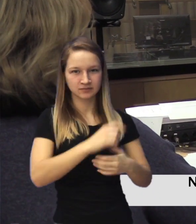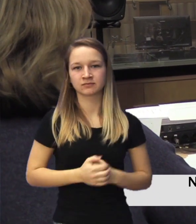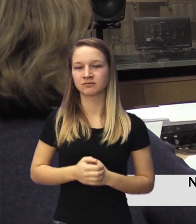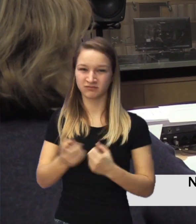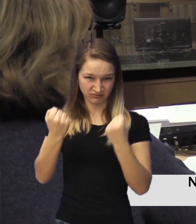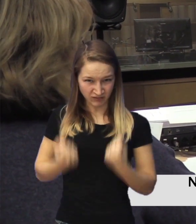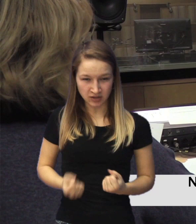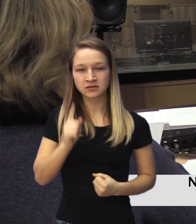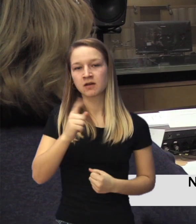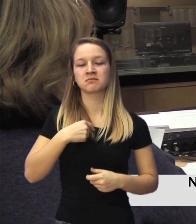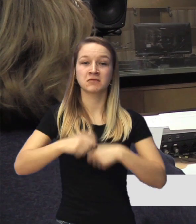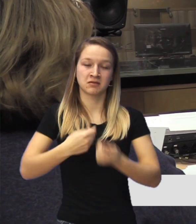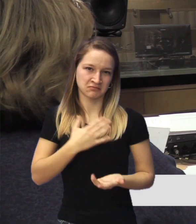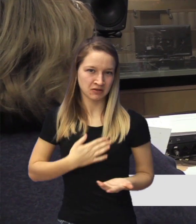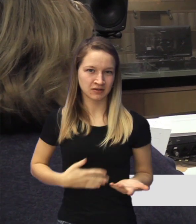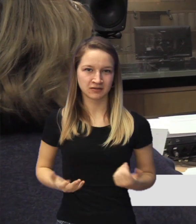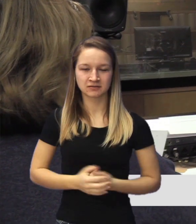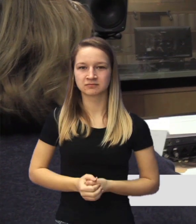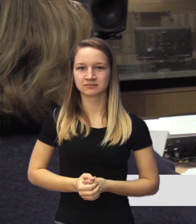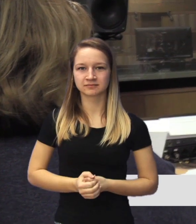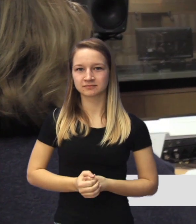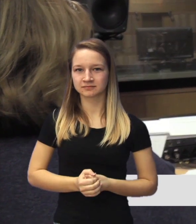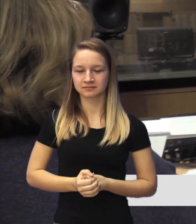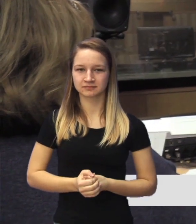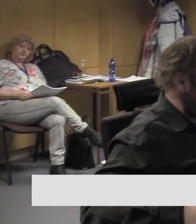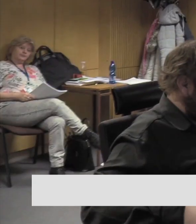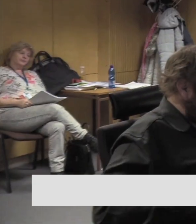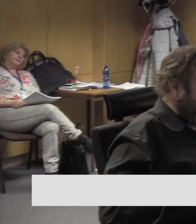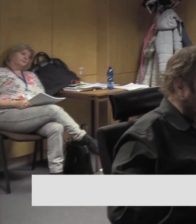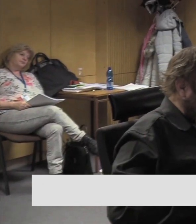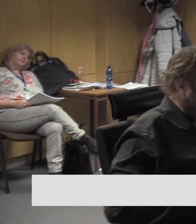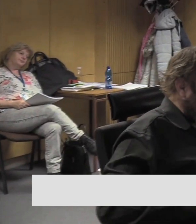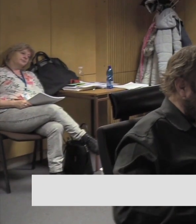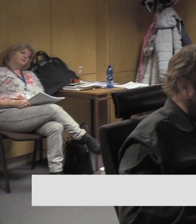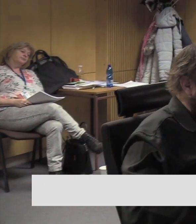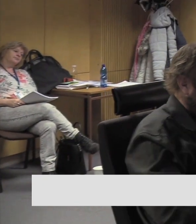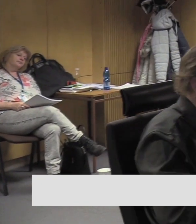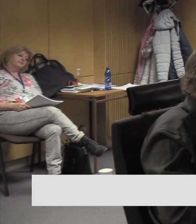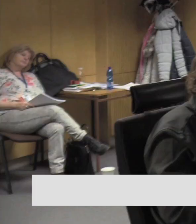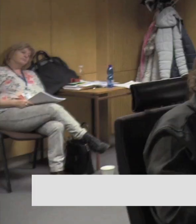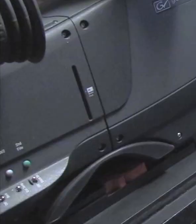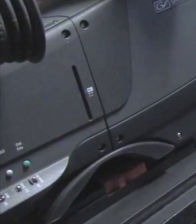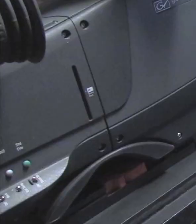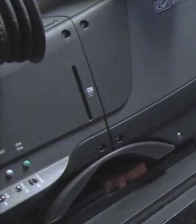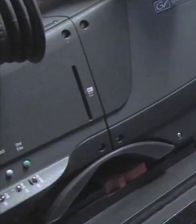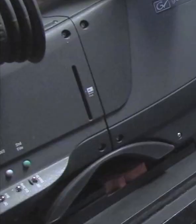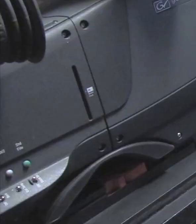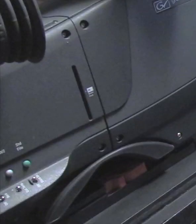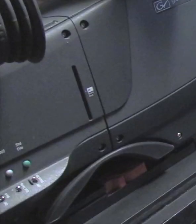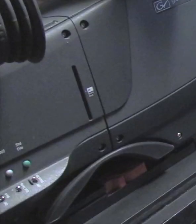kde v tom textu je. Ale je to těžký, ale dělám to moc ráda. Pro Zprávičky Tomáš Munťan.